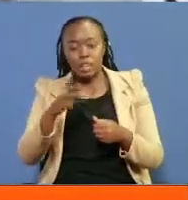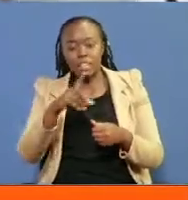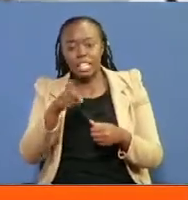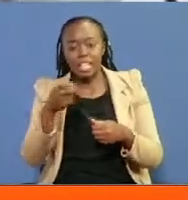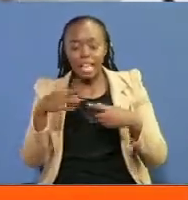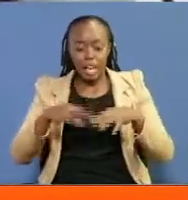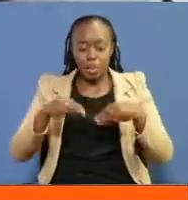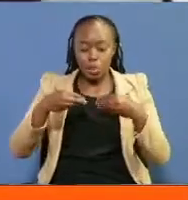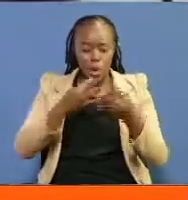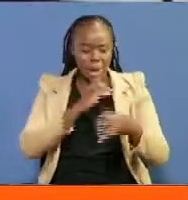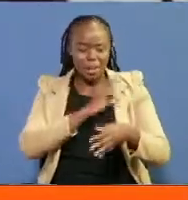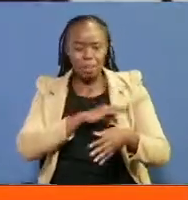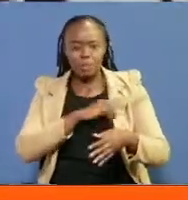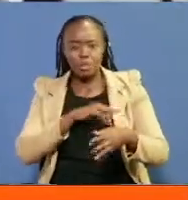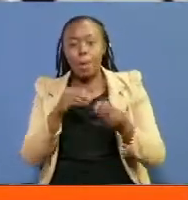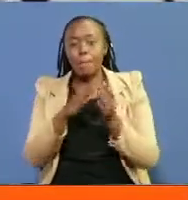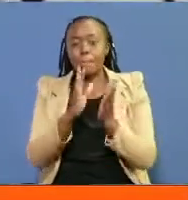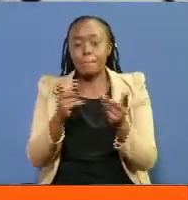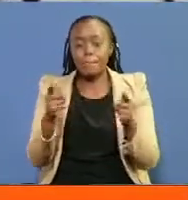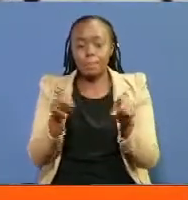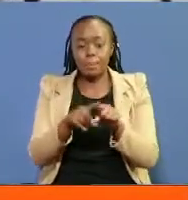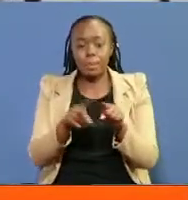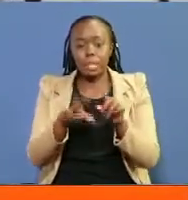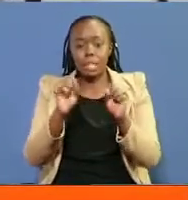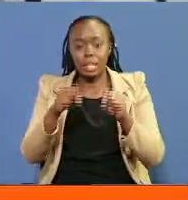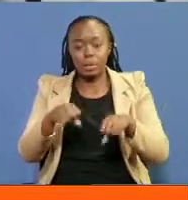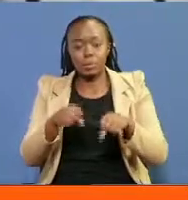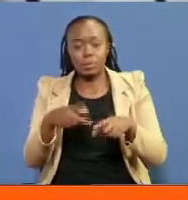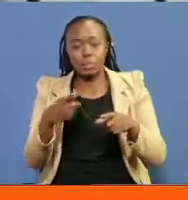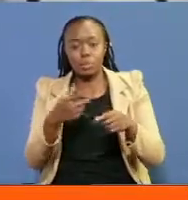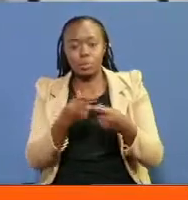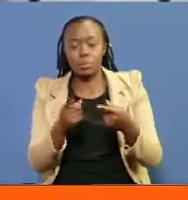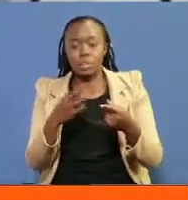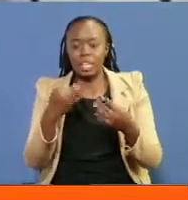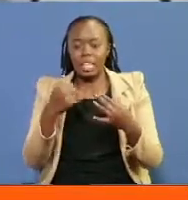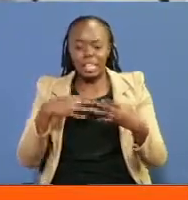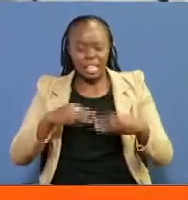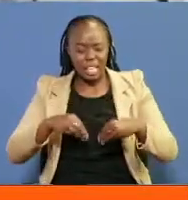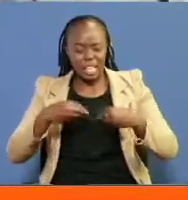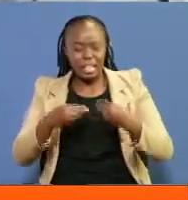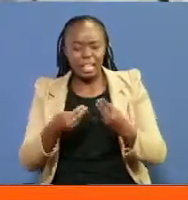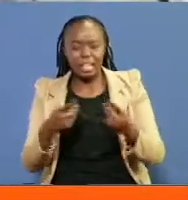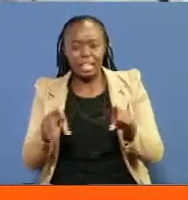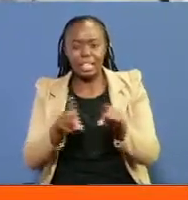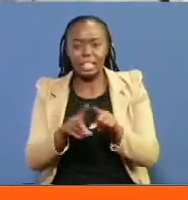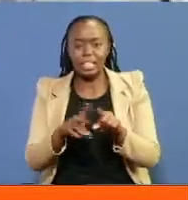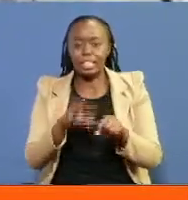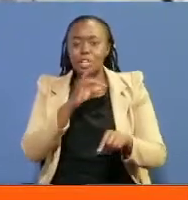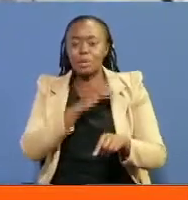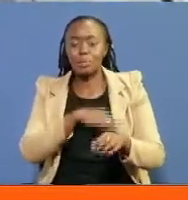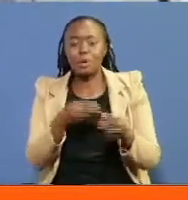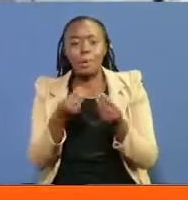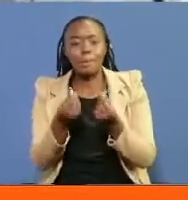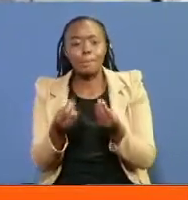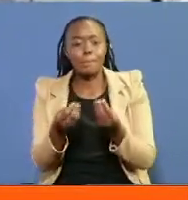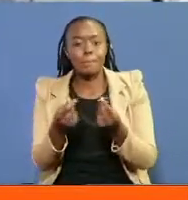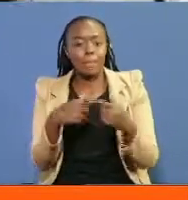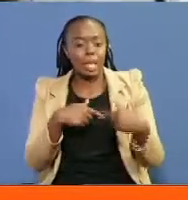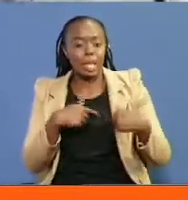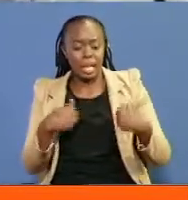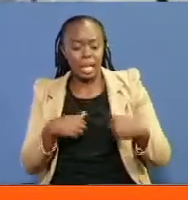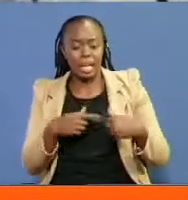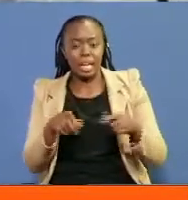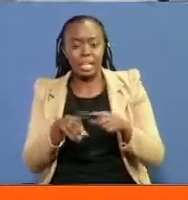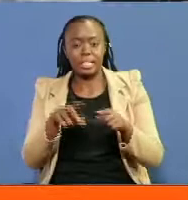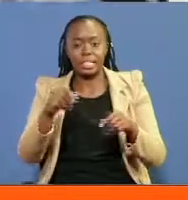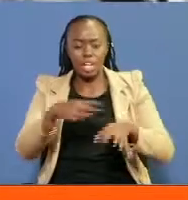pesa na madaktari Chaturi ili uje na Madam Chief na bao. Wao wanakula pesa kwa sababu ya roho za watu. Askari wamekuja